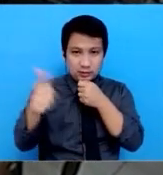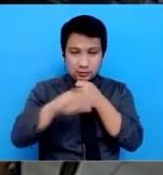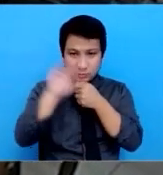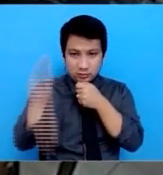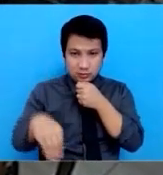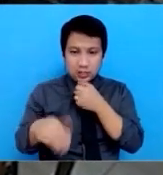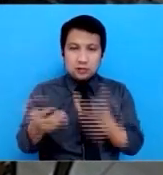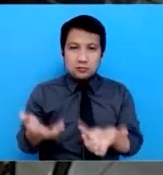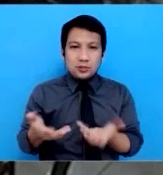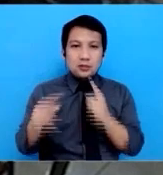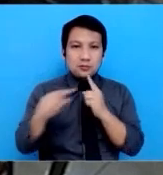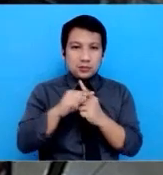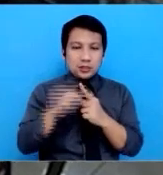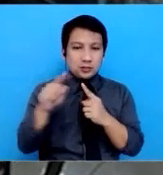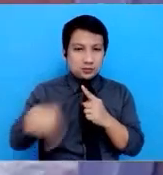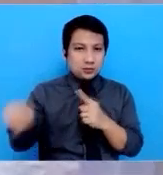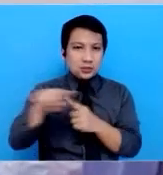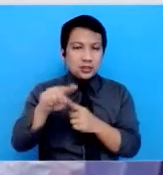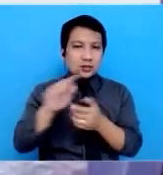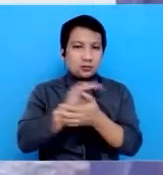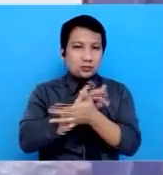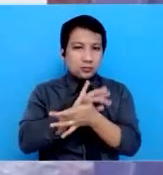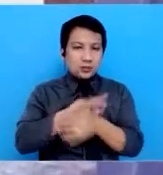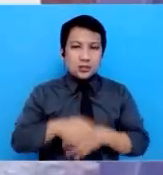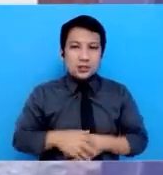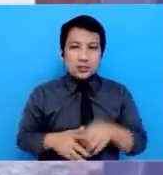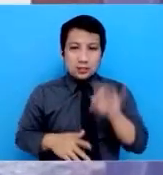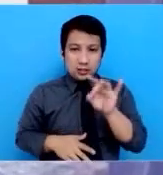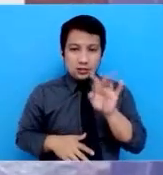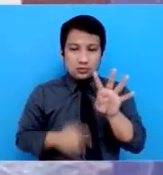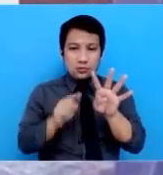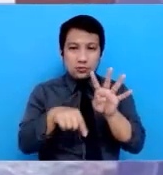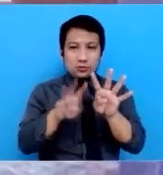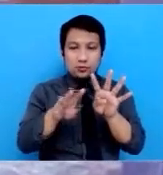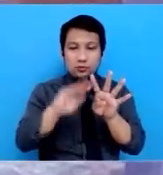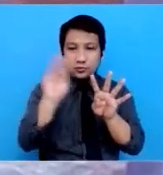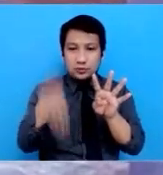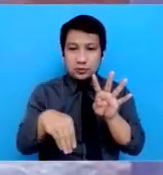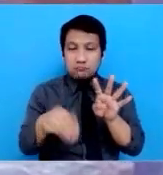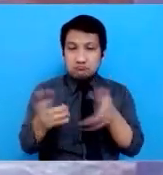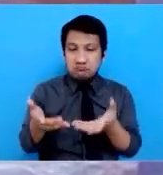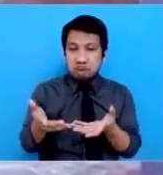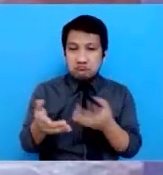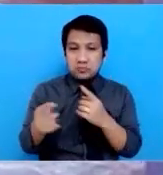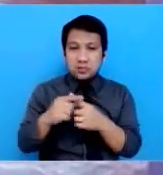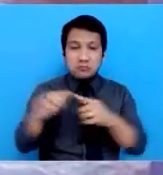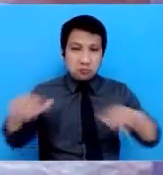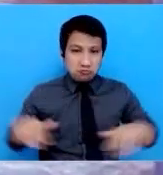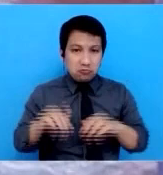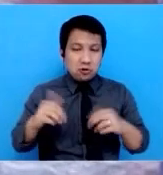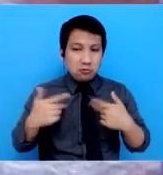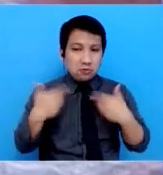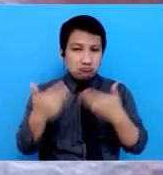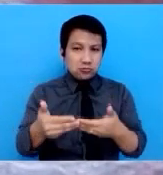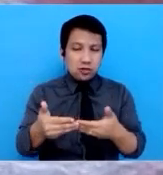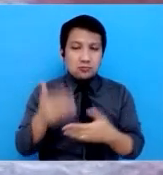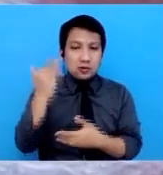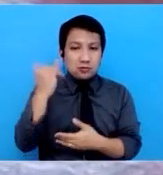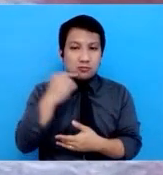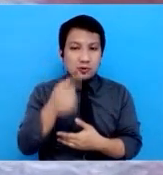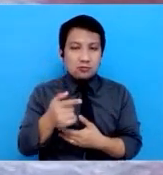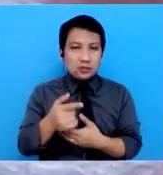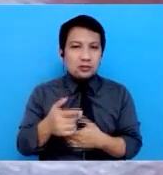nagsabing positibo sila sa COVID-19. 84.4% dyan ang nagsabing nagtatrabaho pa rin daw sila kahit may